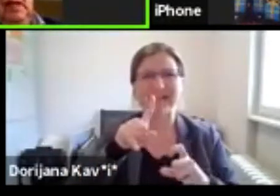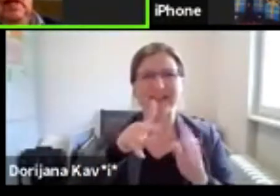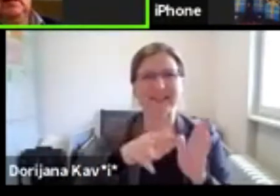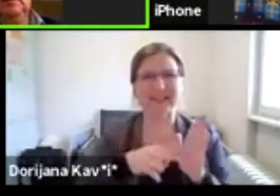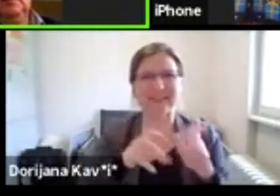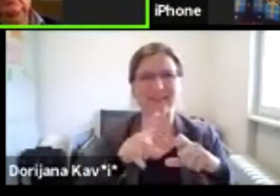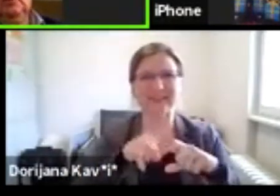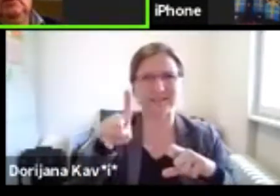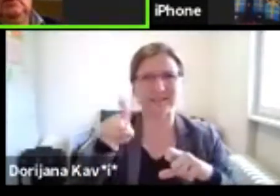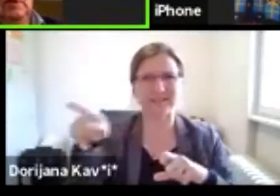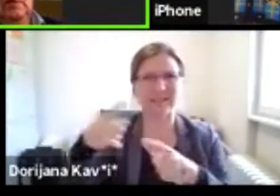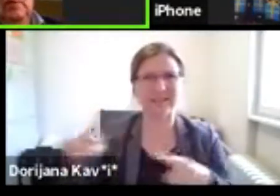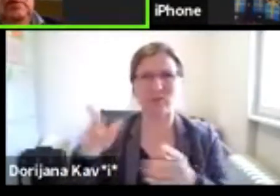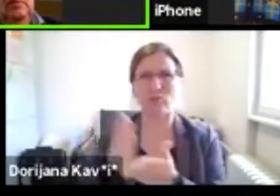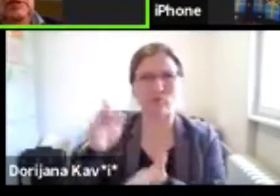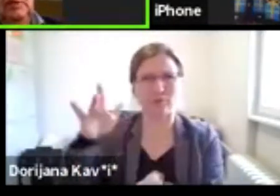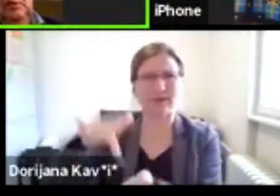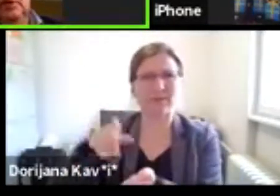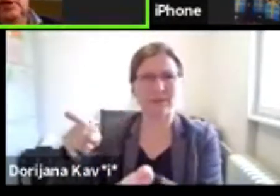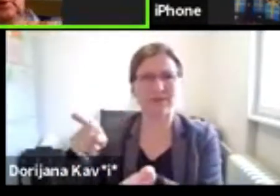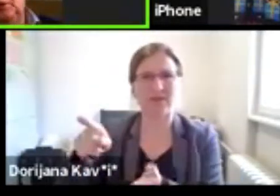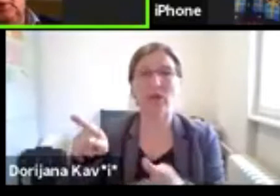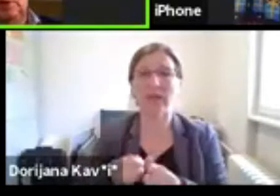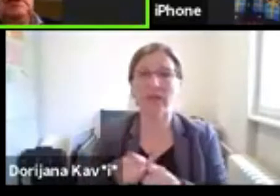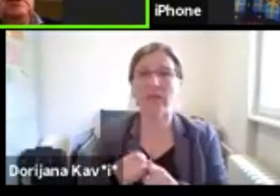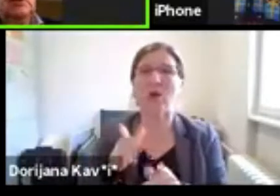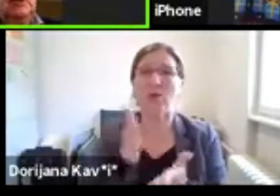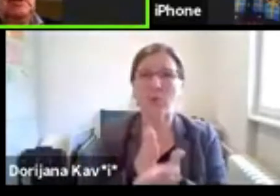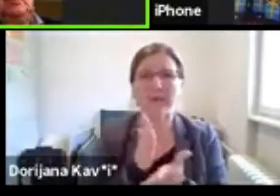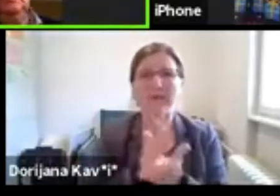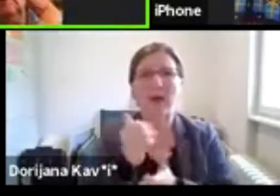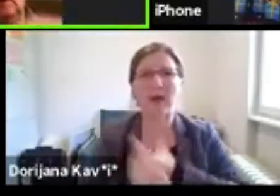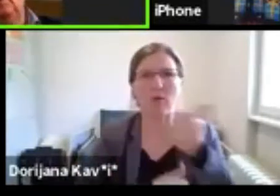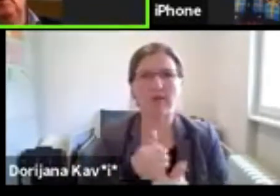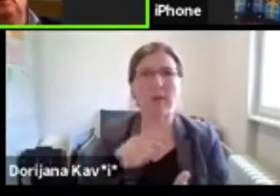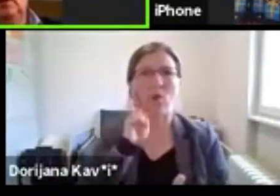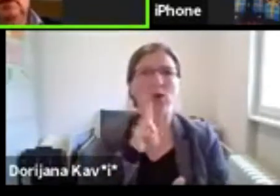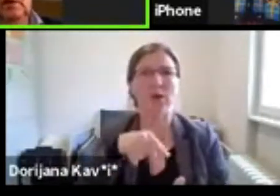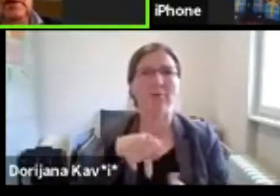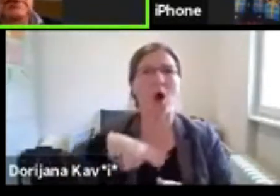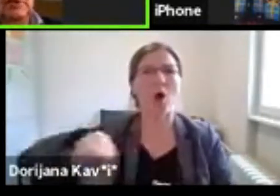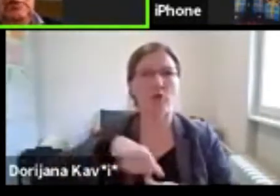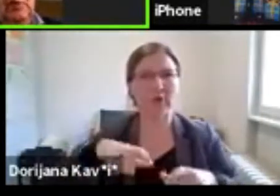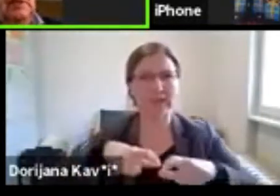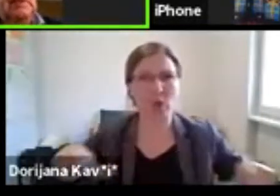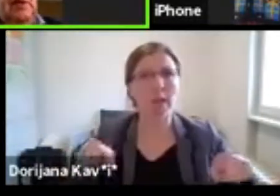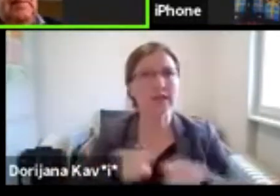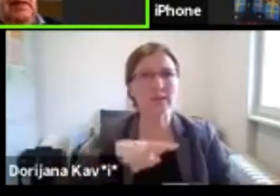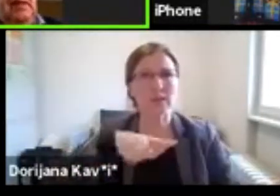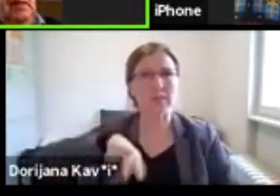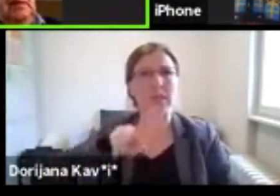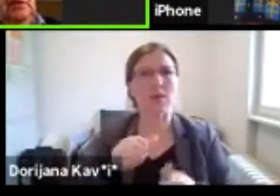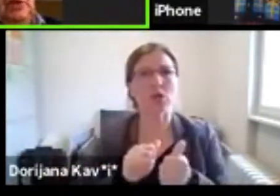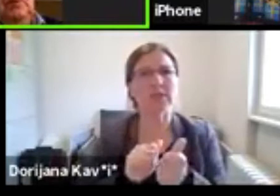održavanja, ali di URIHO uvijek ima i okrugli stol, naše sportske susrete koji se i ovako različitim